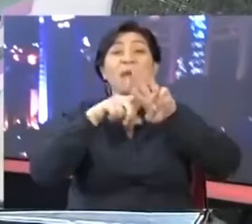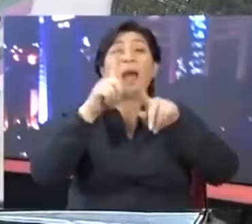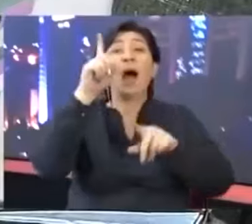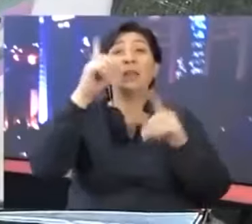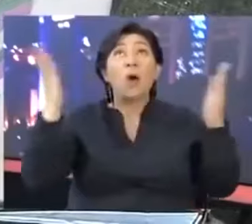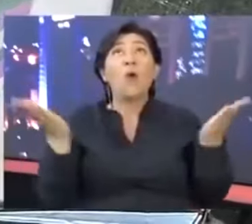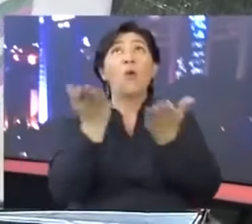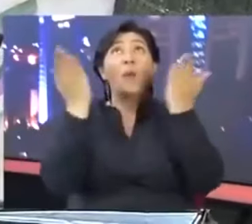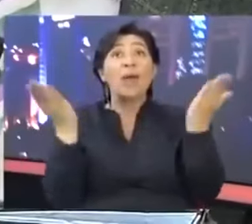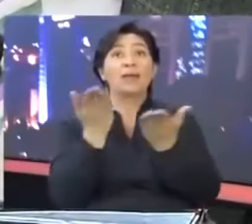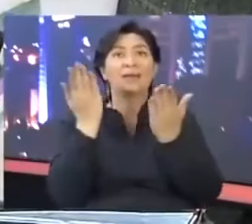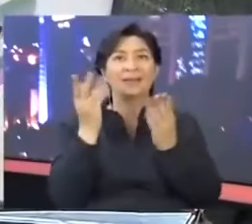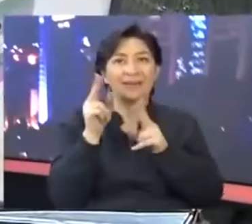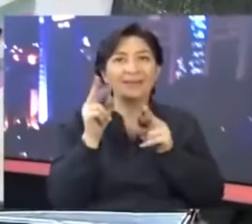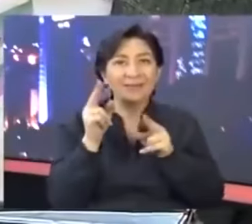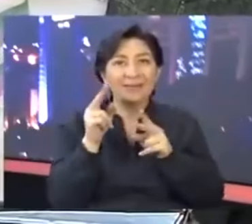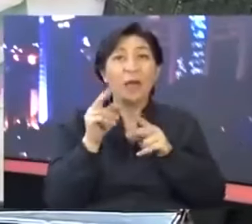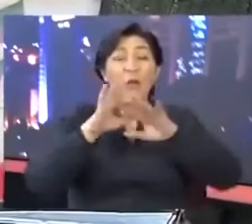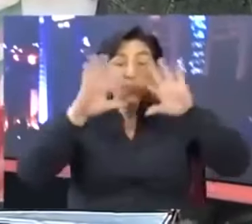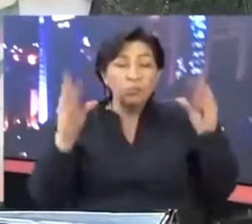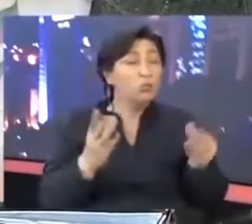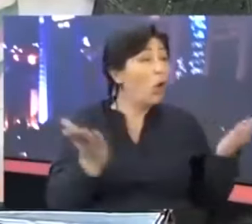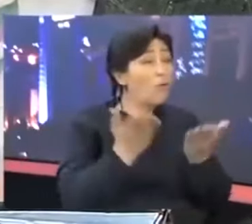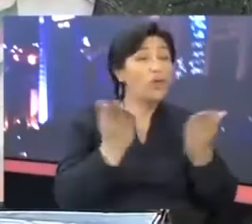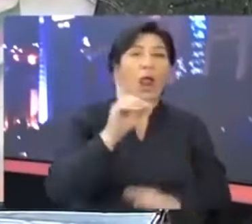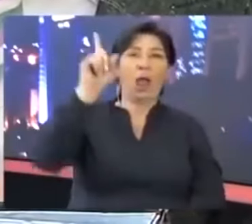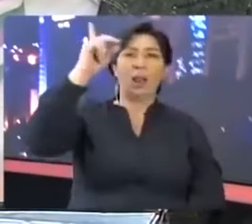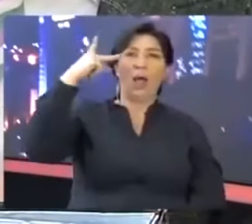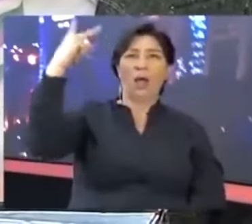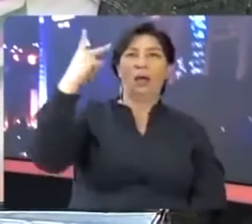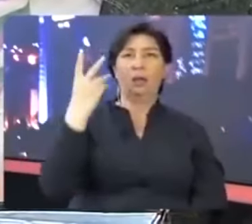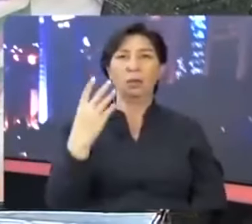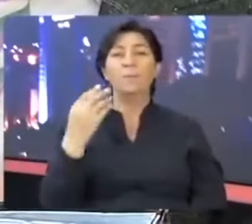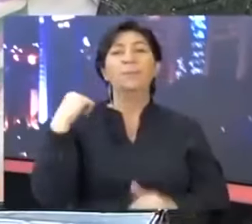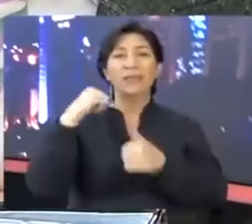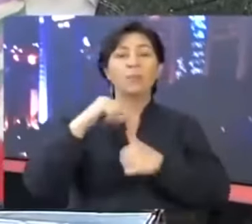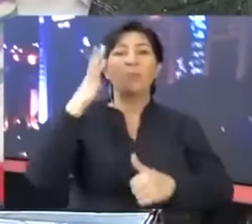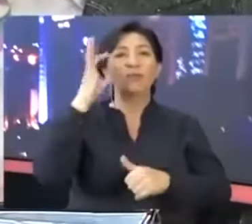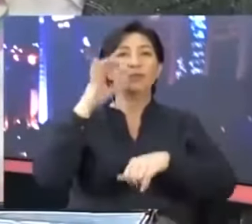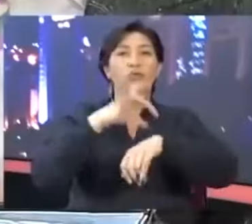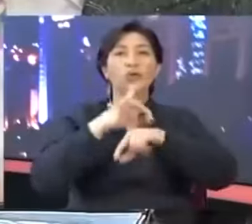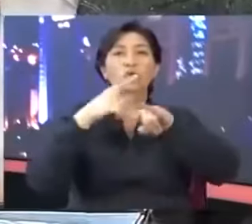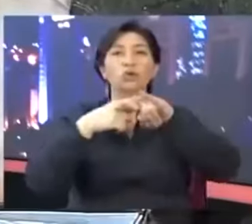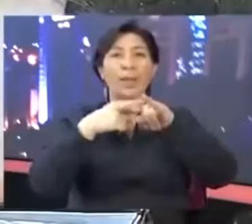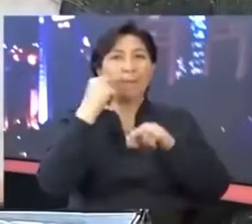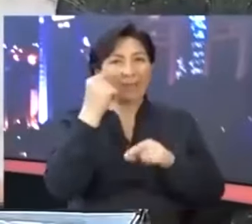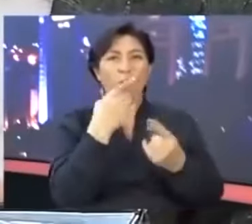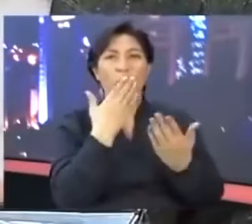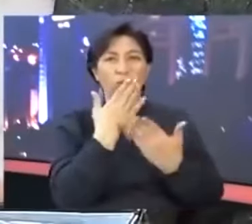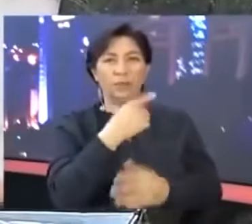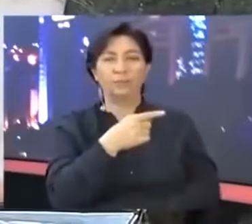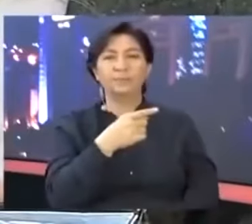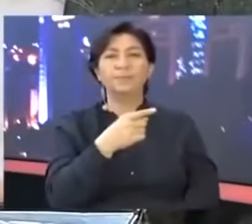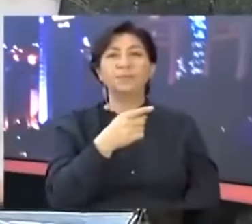övgüde bulunmak Allah öü Şimdi tekrar Ben tekrar Tabii ki Eee Profesör Doktor Hüseyin Hatay'dan Tekrar okuyacağım şimdi diyor